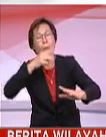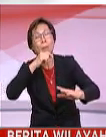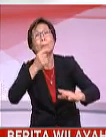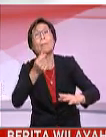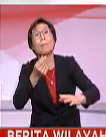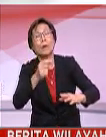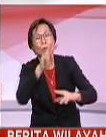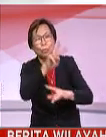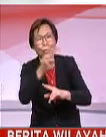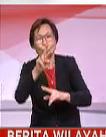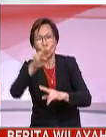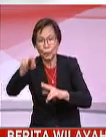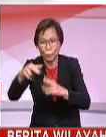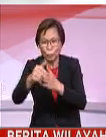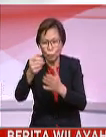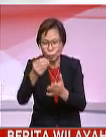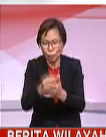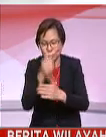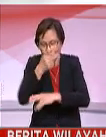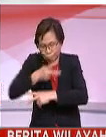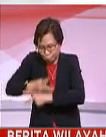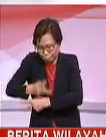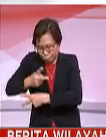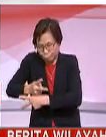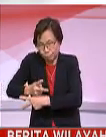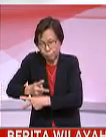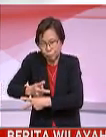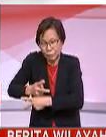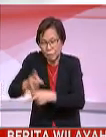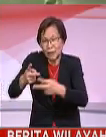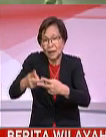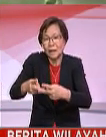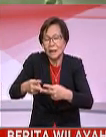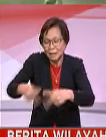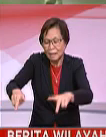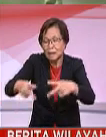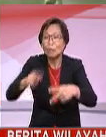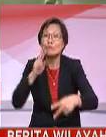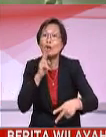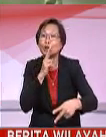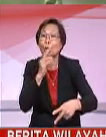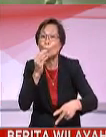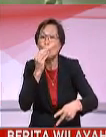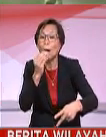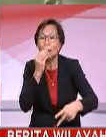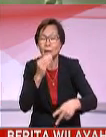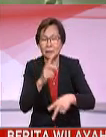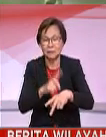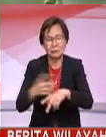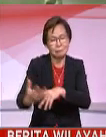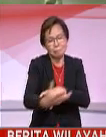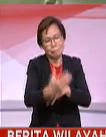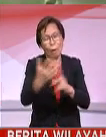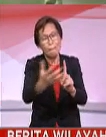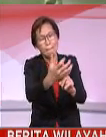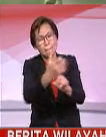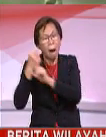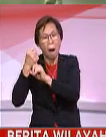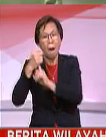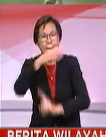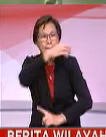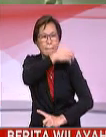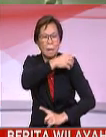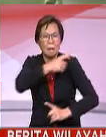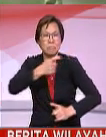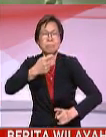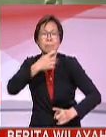lebih RM22,000 yang disimpan dalam sebuah premis makanan di Jalan Muhammad Akil dirampas. Kenyataan pegawai